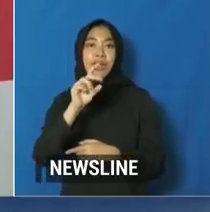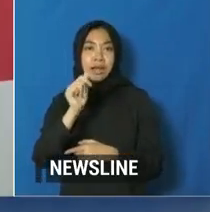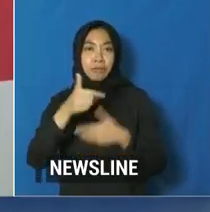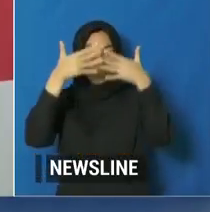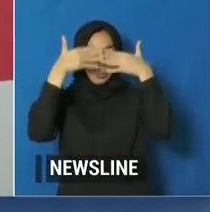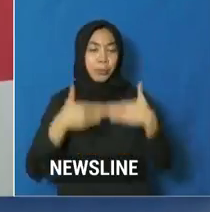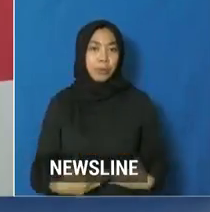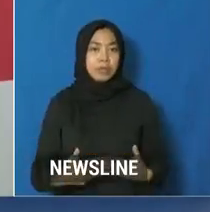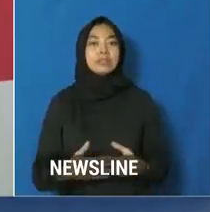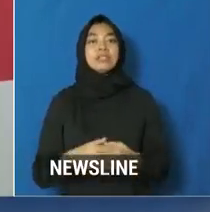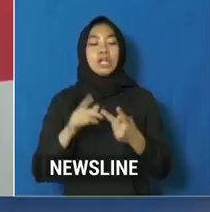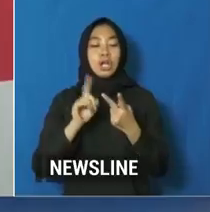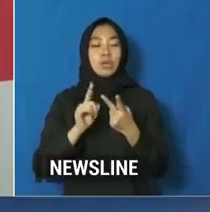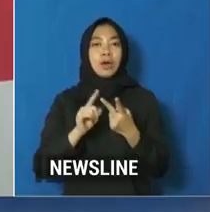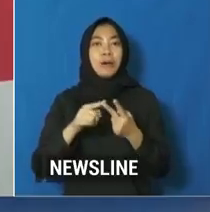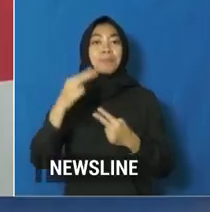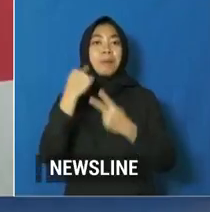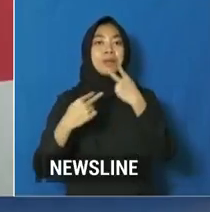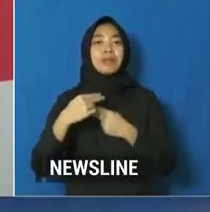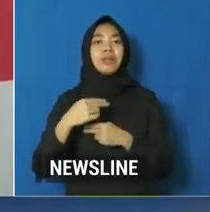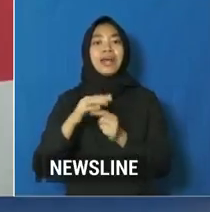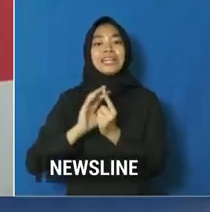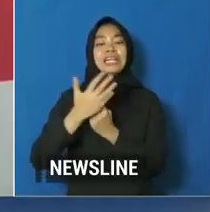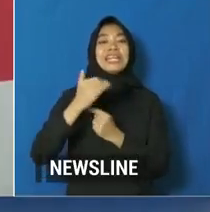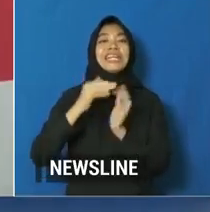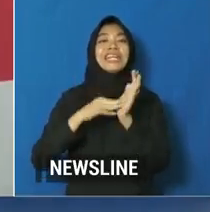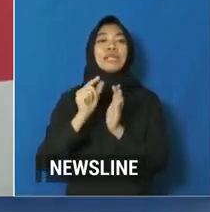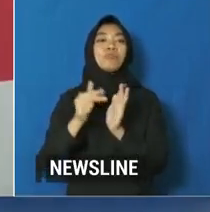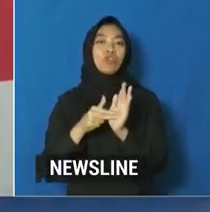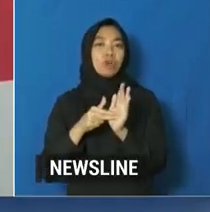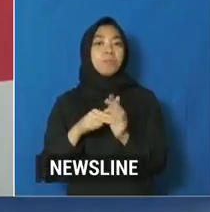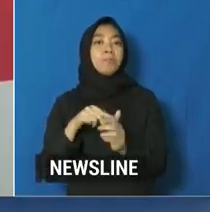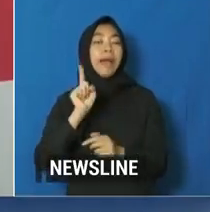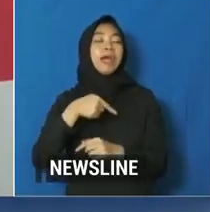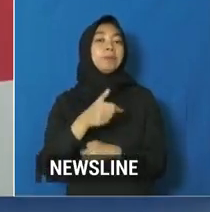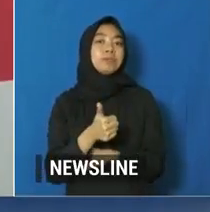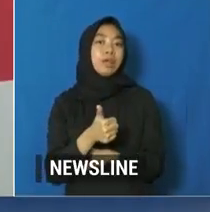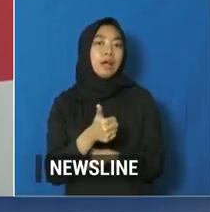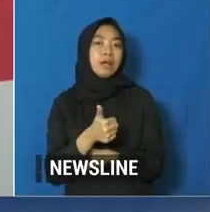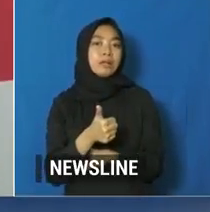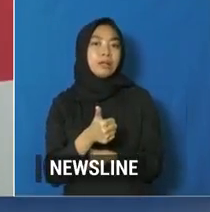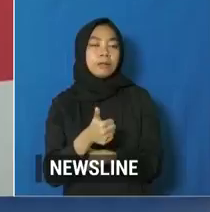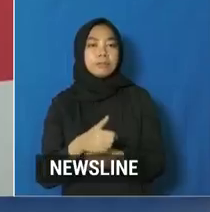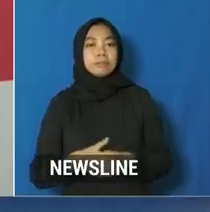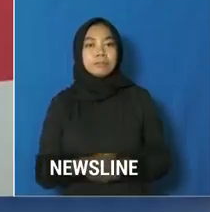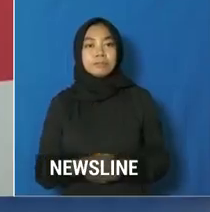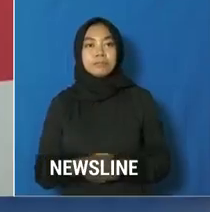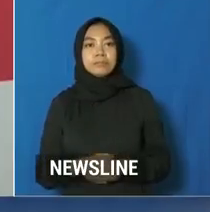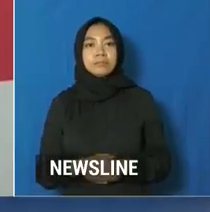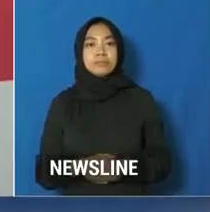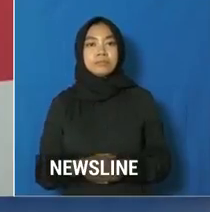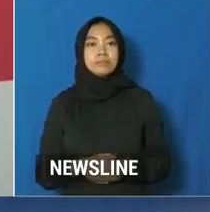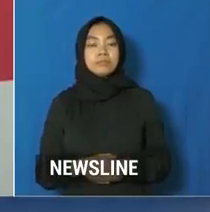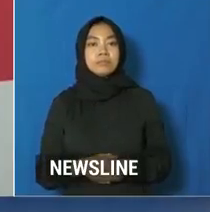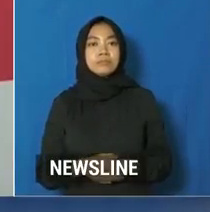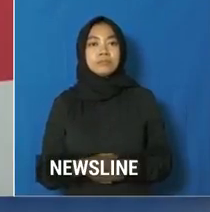pemeriksaan imunoglobulin sebagai upaya tes screening awal dan bisa dilaksanakan secara massal adalah